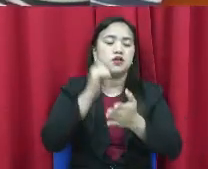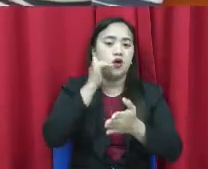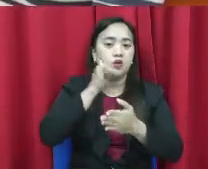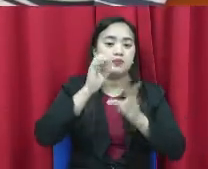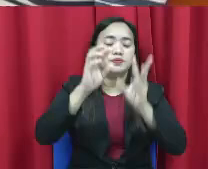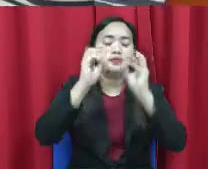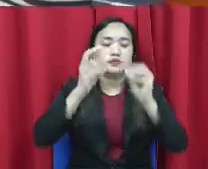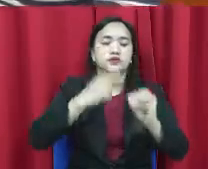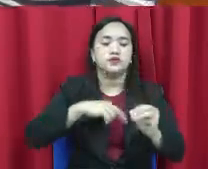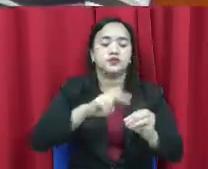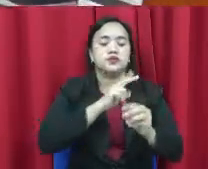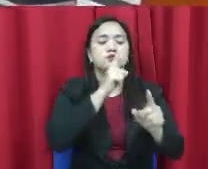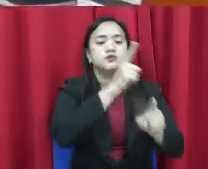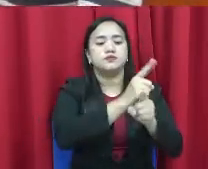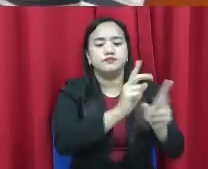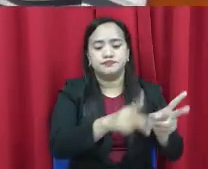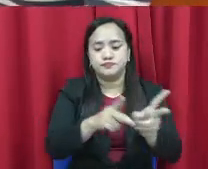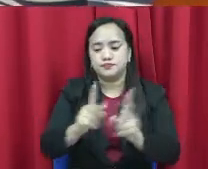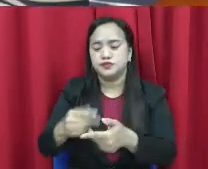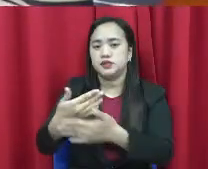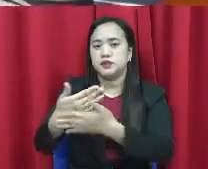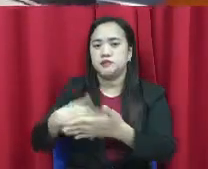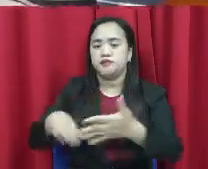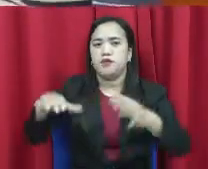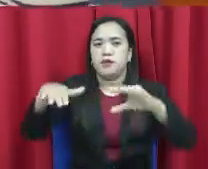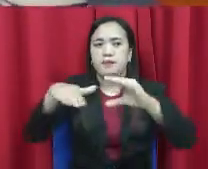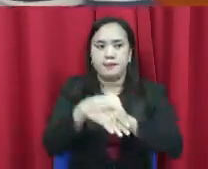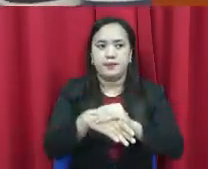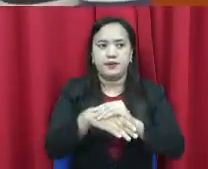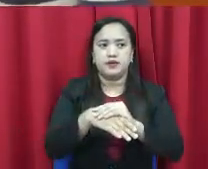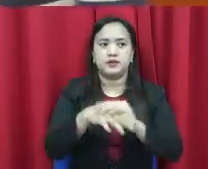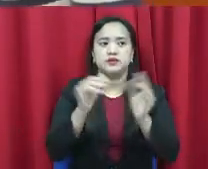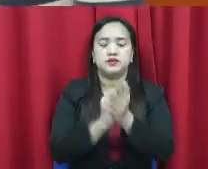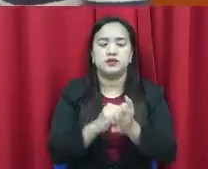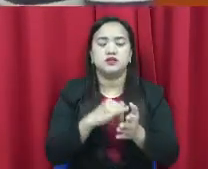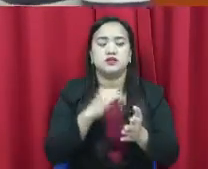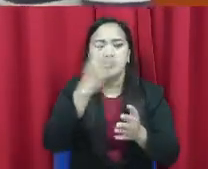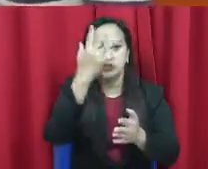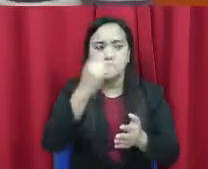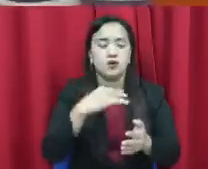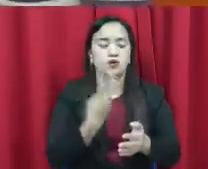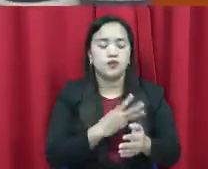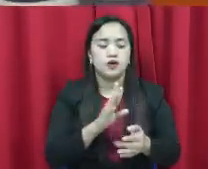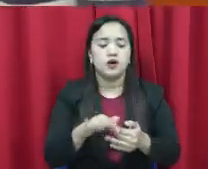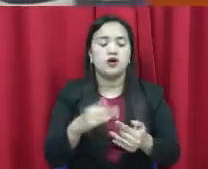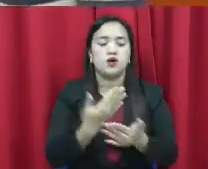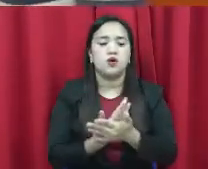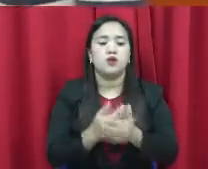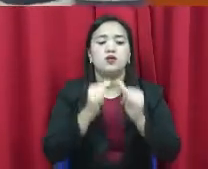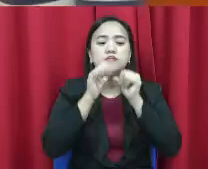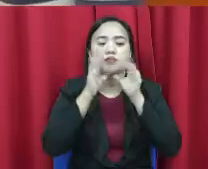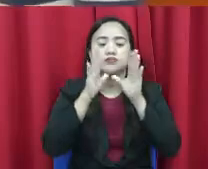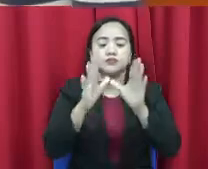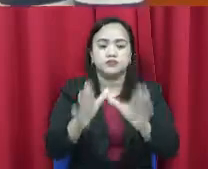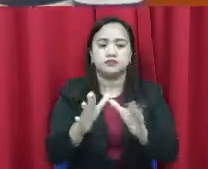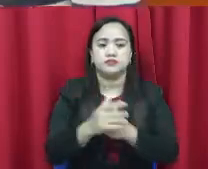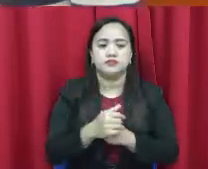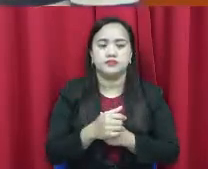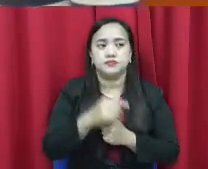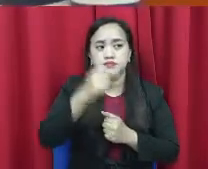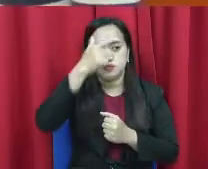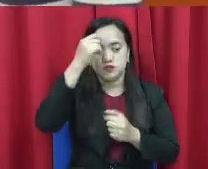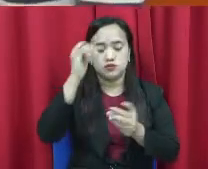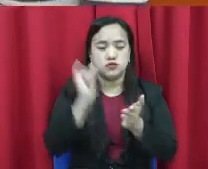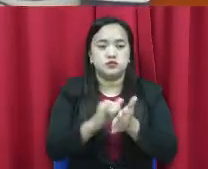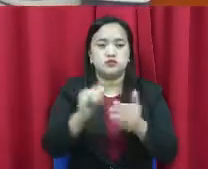ng tamang preparation before marriage doon tayo super blessed Ma'am ano po kasi mga tatay ang unang